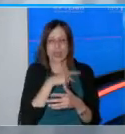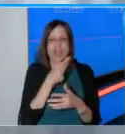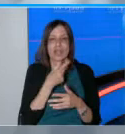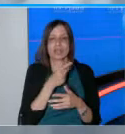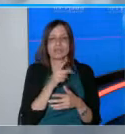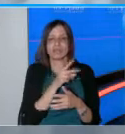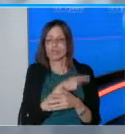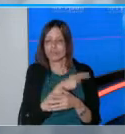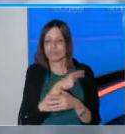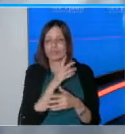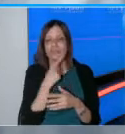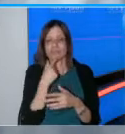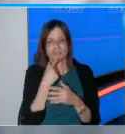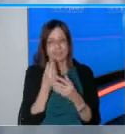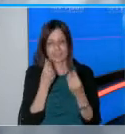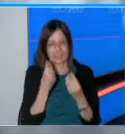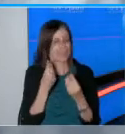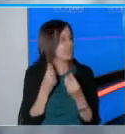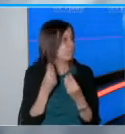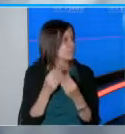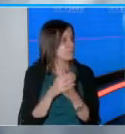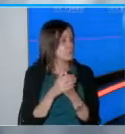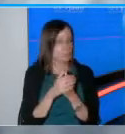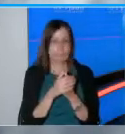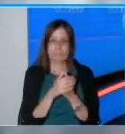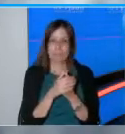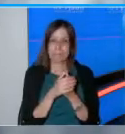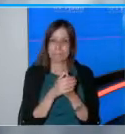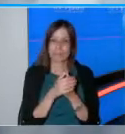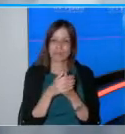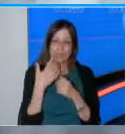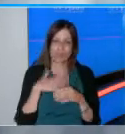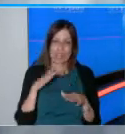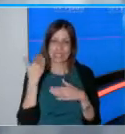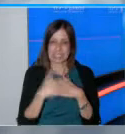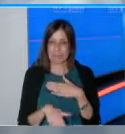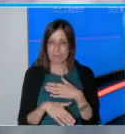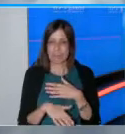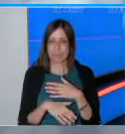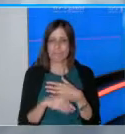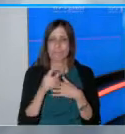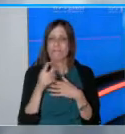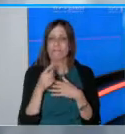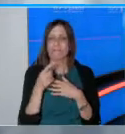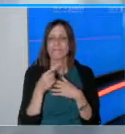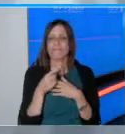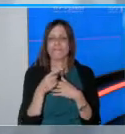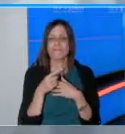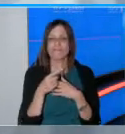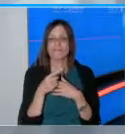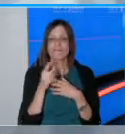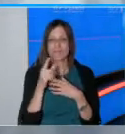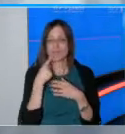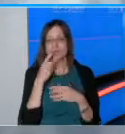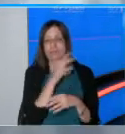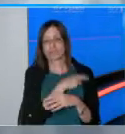אני... עכשיו ראינו רק משפט אחרון. רגע, משפט טלב, אחרון שנייה. מסיים. בקרה, אני מסיים, רק בשבילך. תן לי מסיים משפט. מה, טלב אלסאנע, אני לא